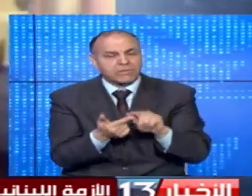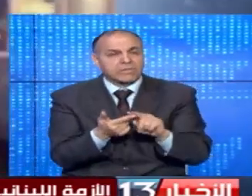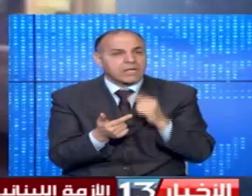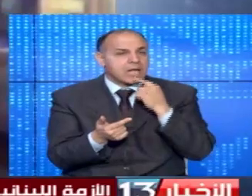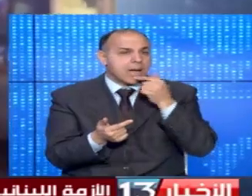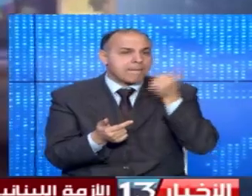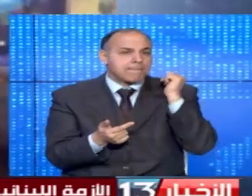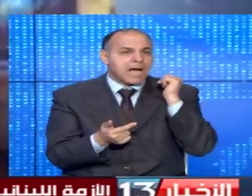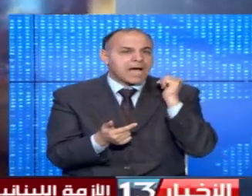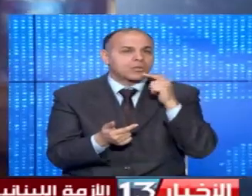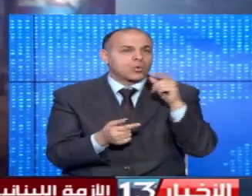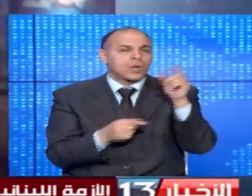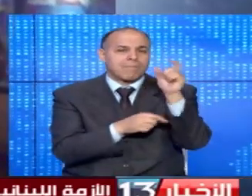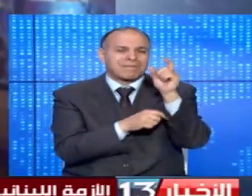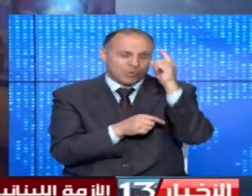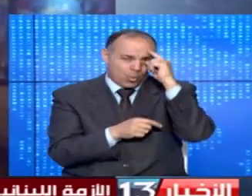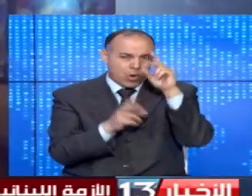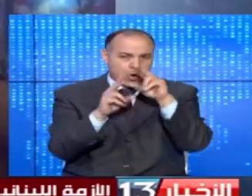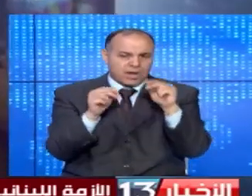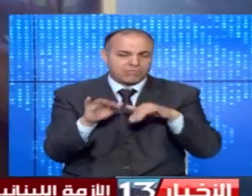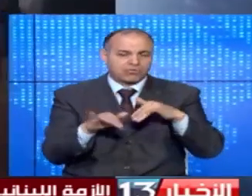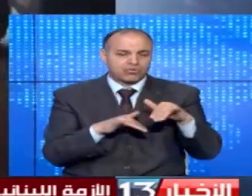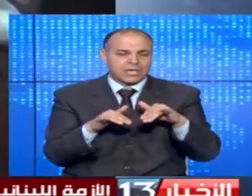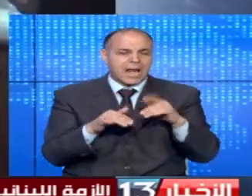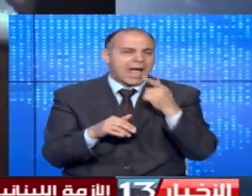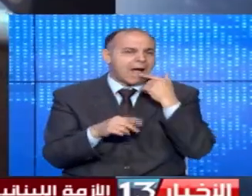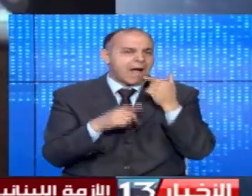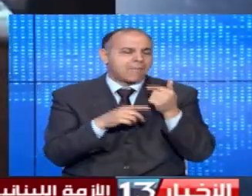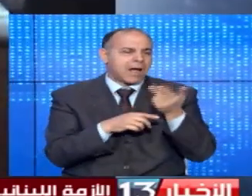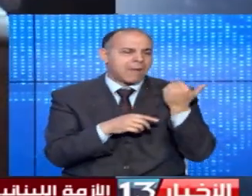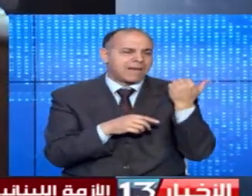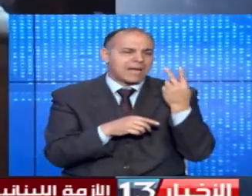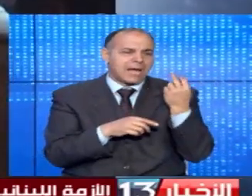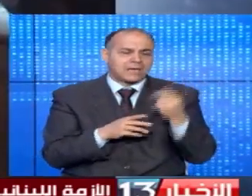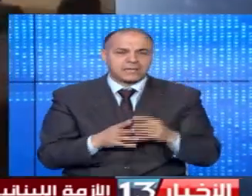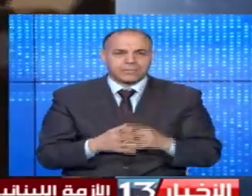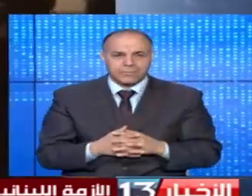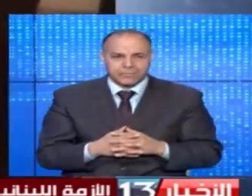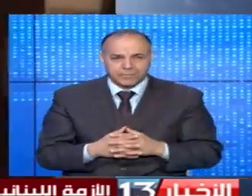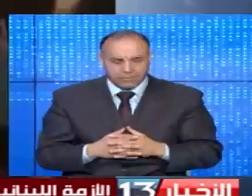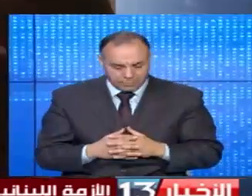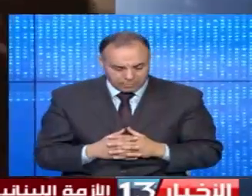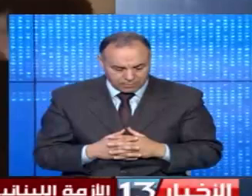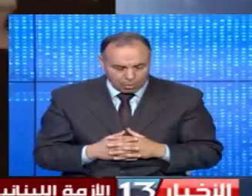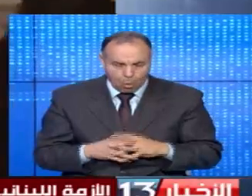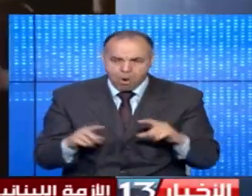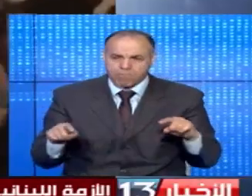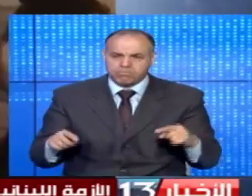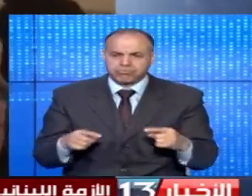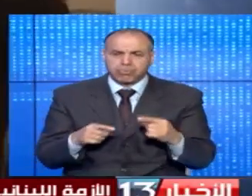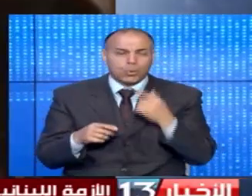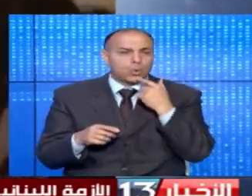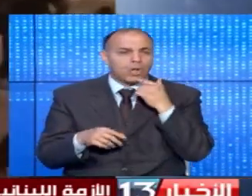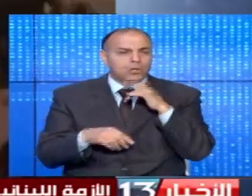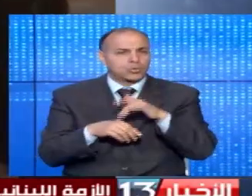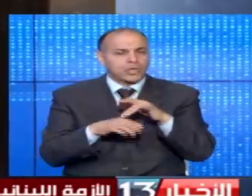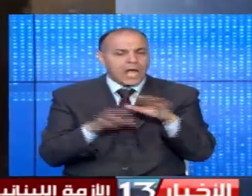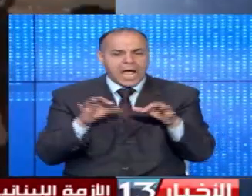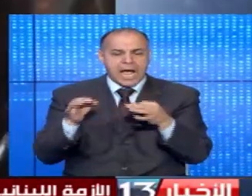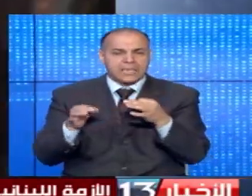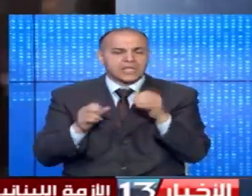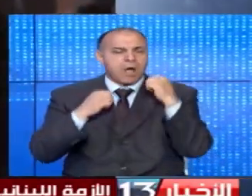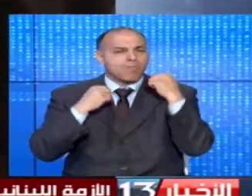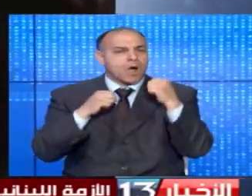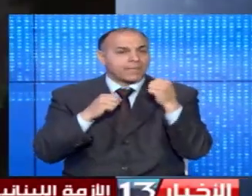امام مصرف لبنان المركزي في الشارع الحمراء قبل يومين مواجهه ادت الى اصابه العشرات من